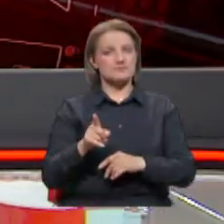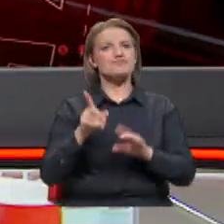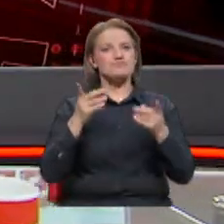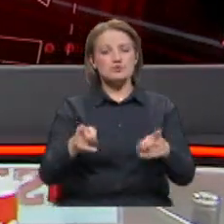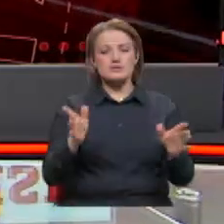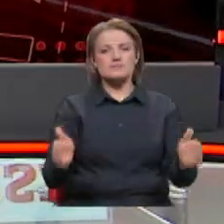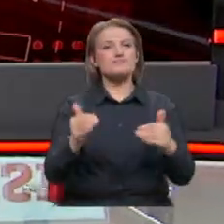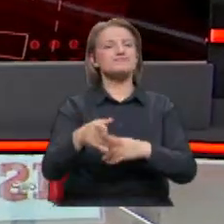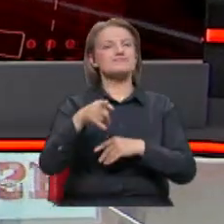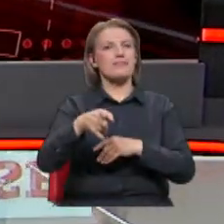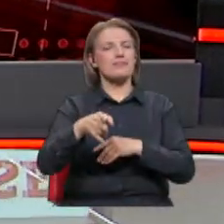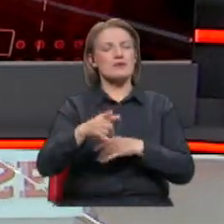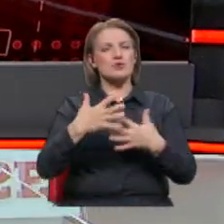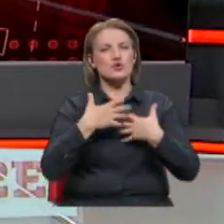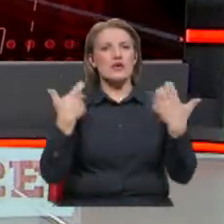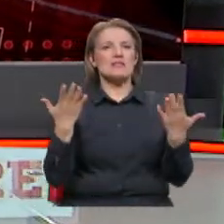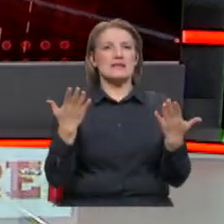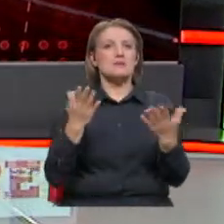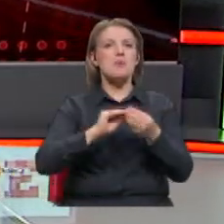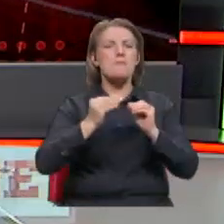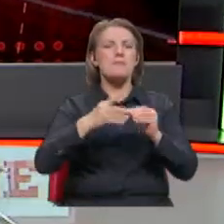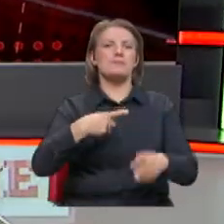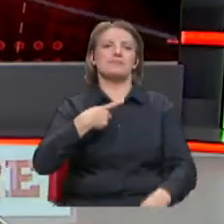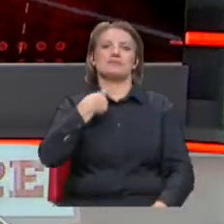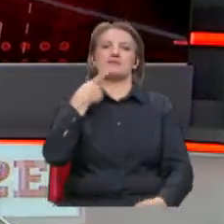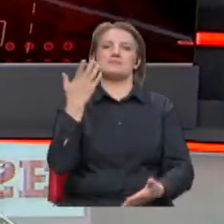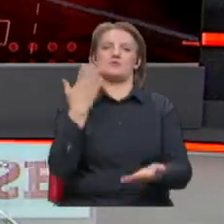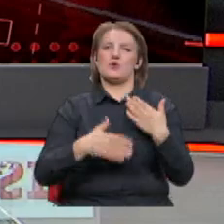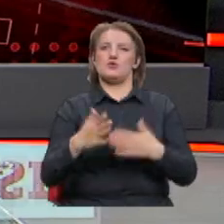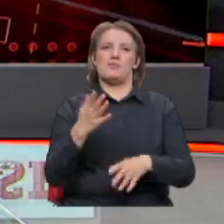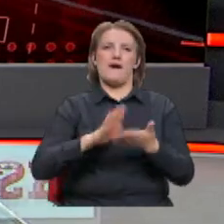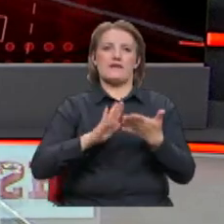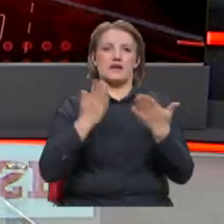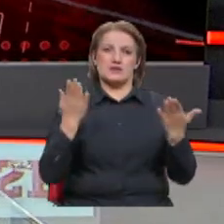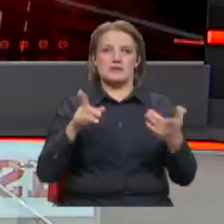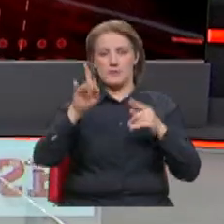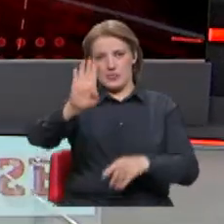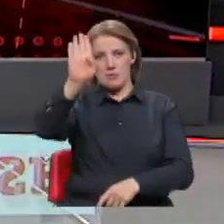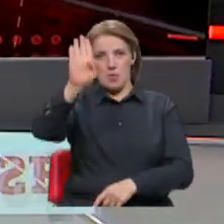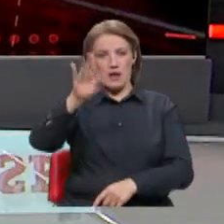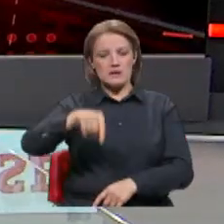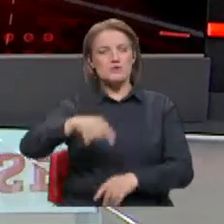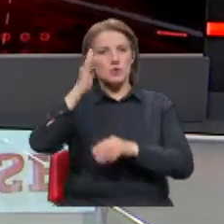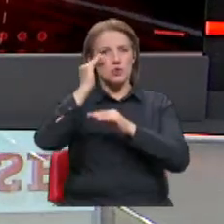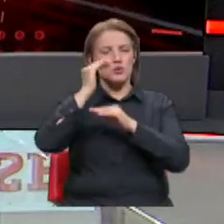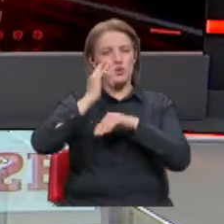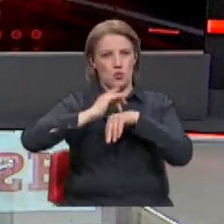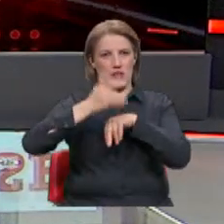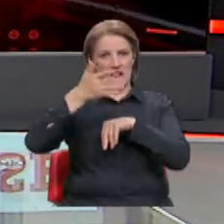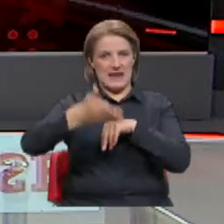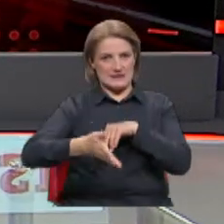ya bu sandık güvenliği meselesinde yıllık arkadaş ya demokratik bir ülkede oy kullanılan bir